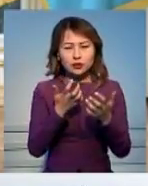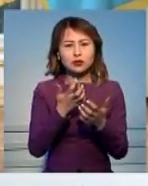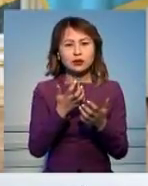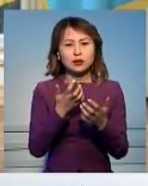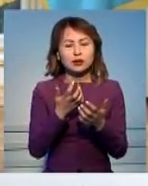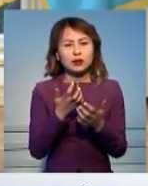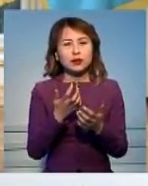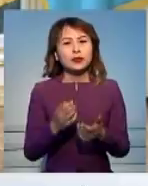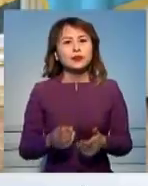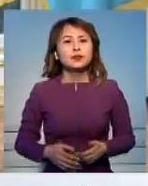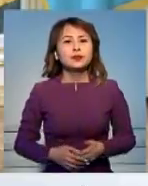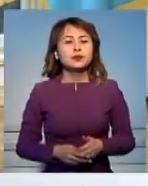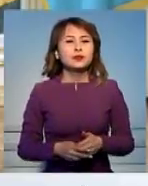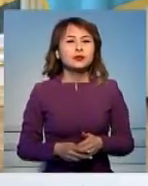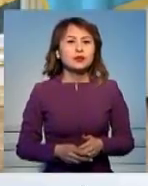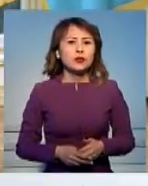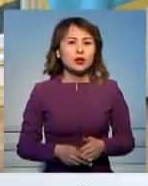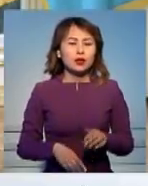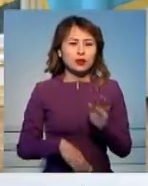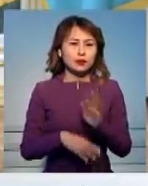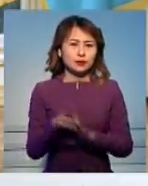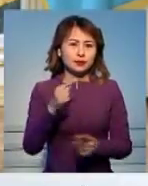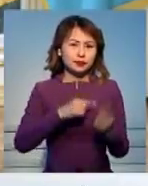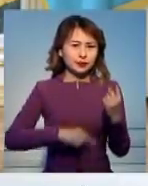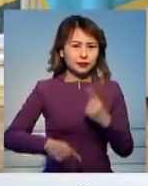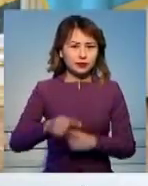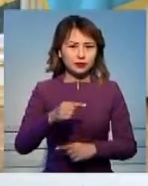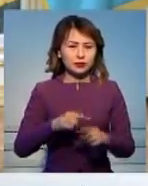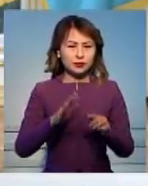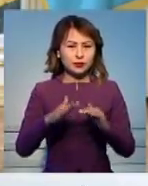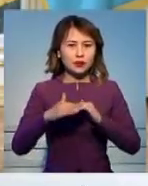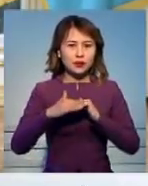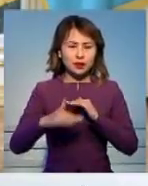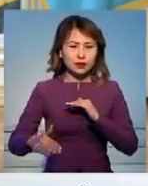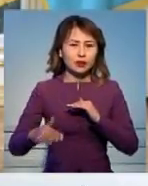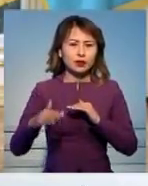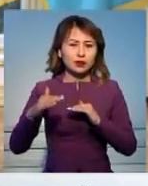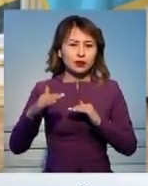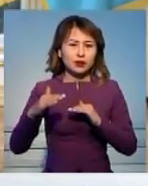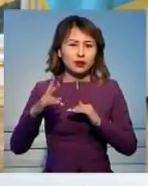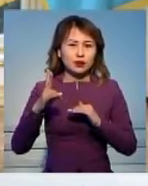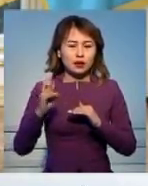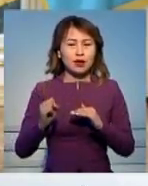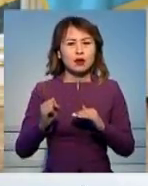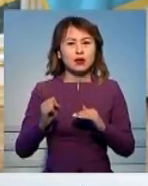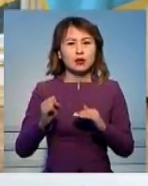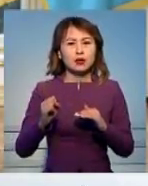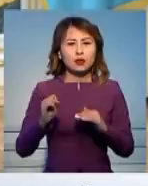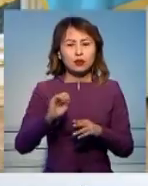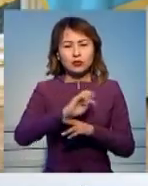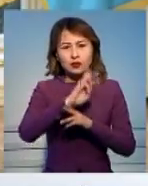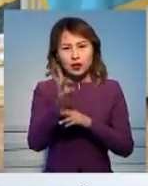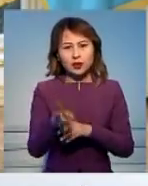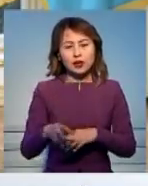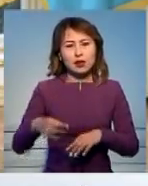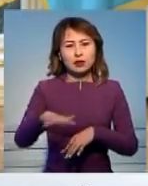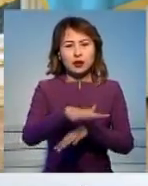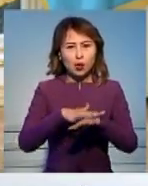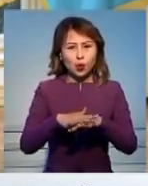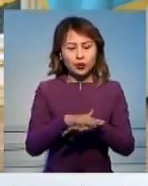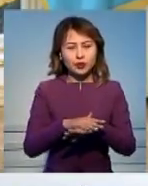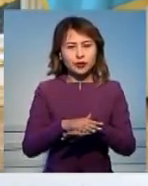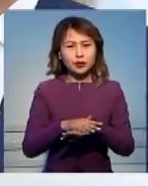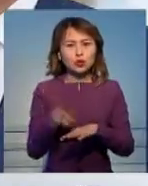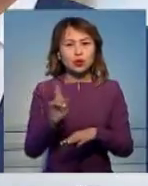для усиления предпринимательской деятельности в стране на благо процветания всего нашего народа.